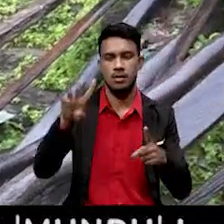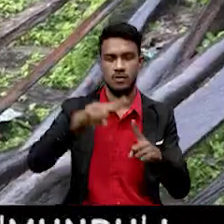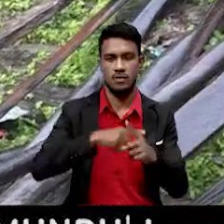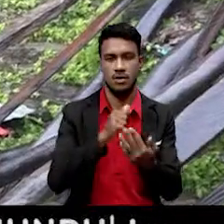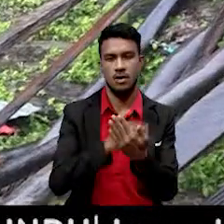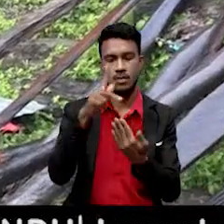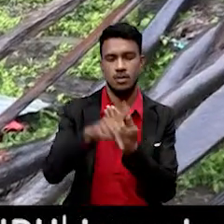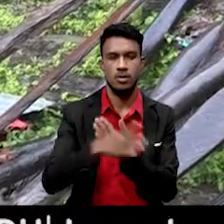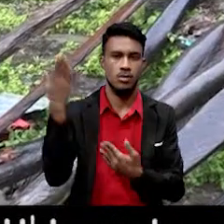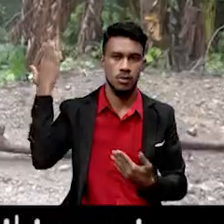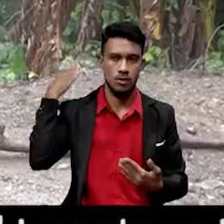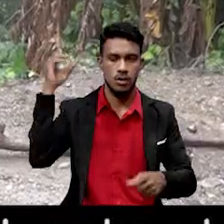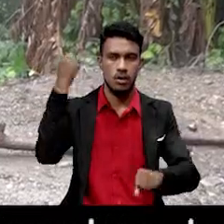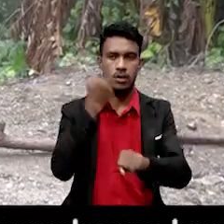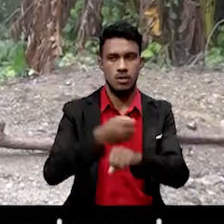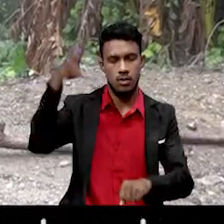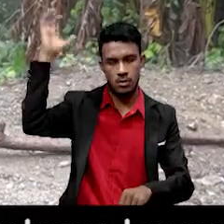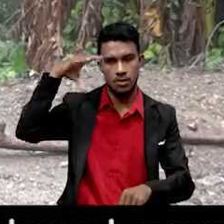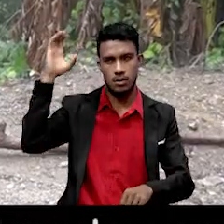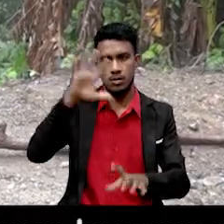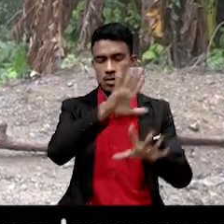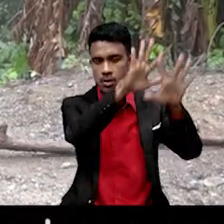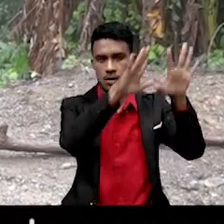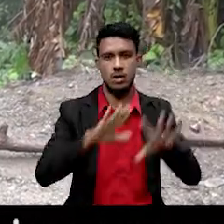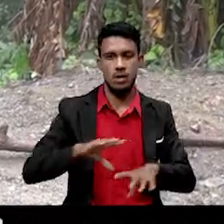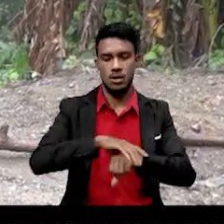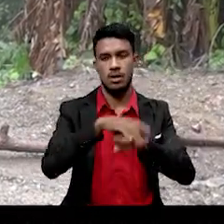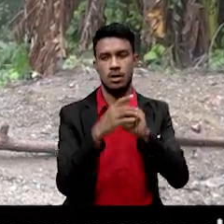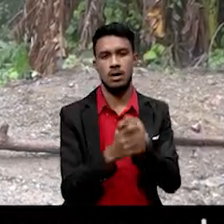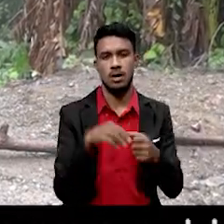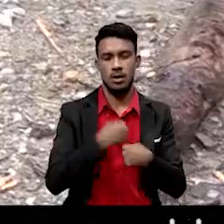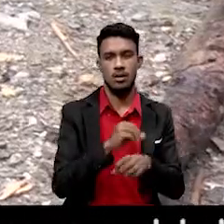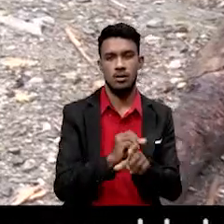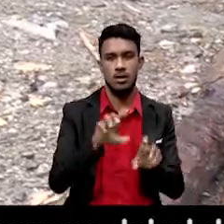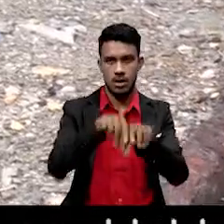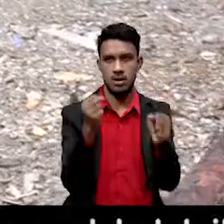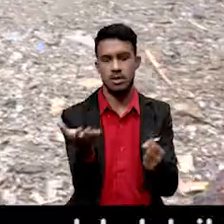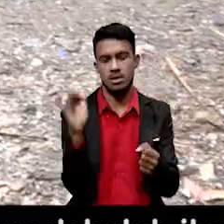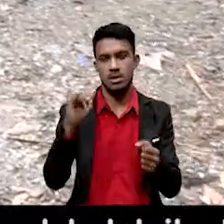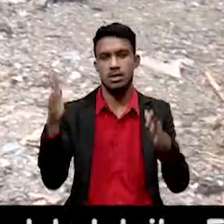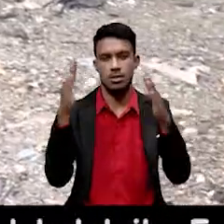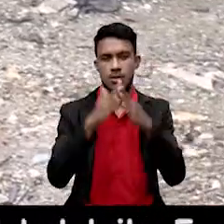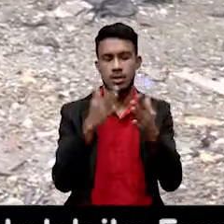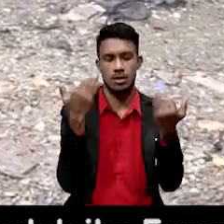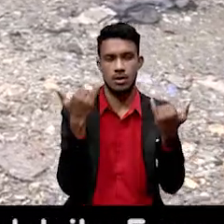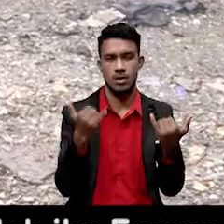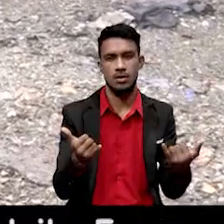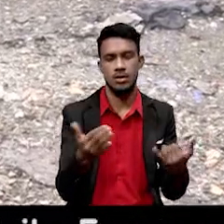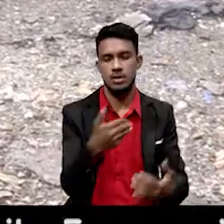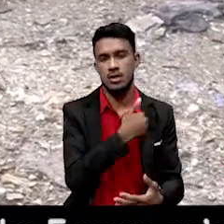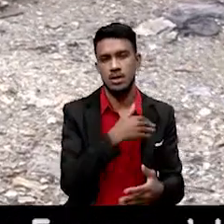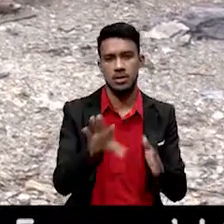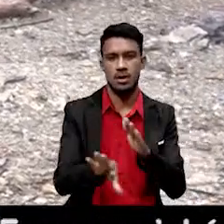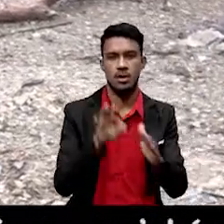liuba, udang bot, erosaun, karai halai, ho di estraga total sirene uma, no to orasne sidauk